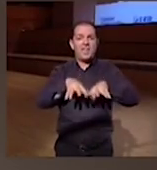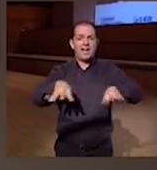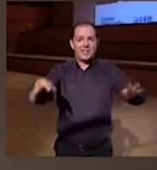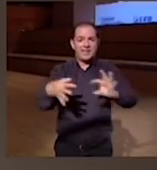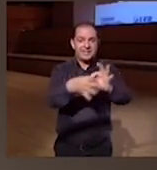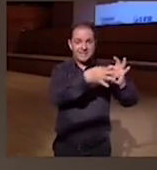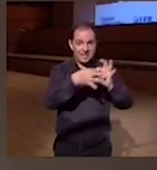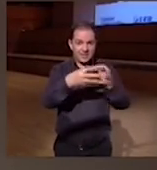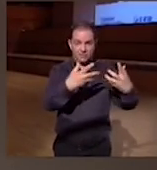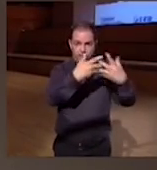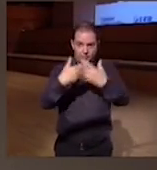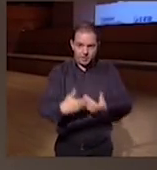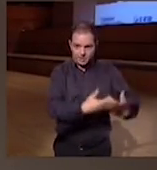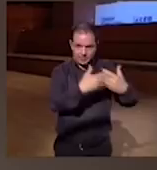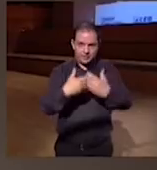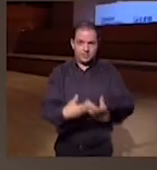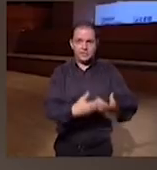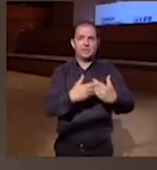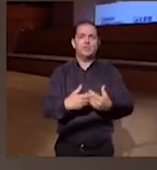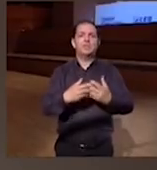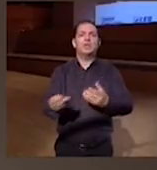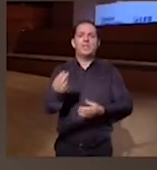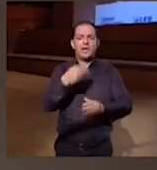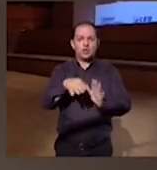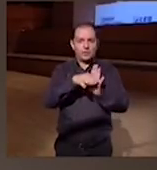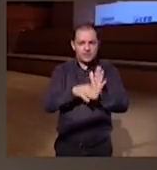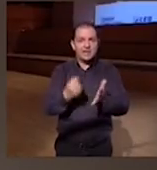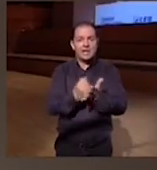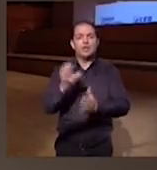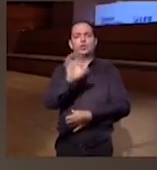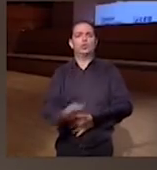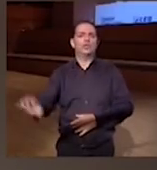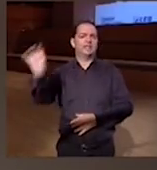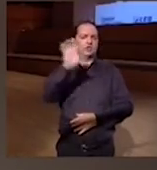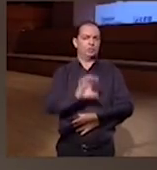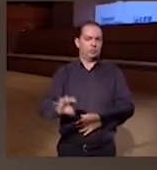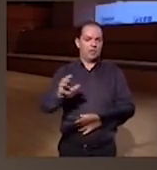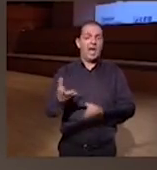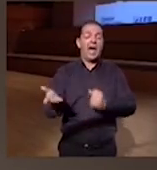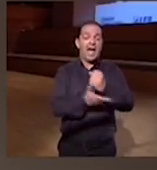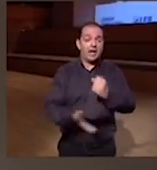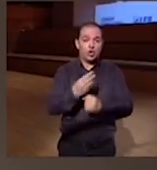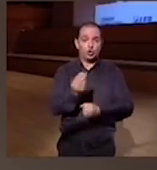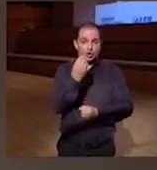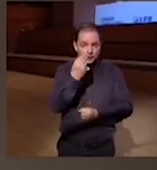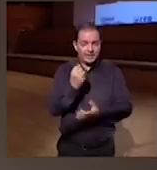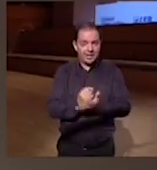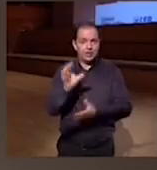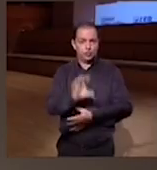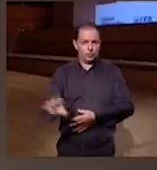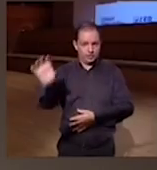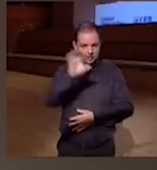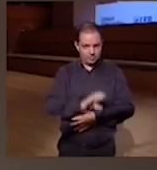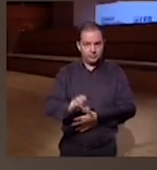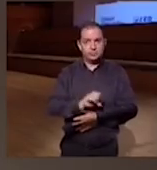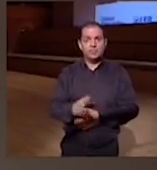της βιομηχανίας, της αγροδιατροφής και του τουρισμού, το οποίο στοχεύει στην προώθηση μέτρων για την